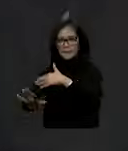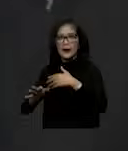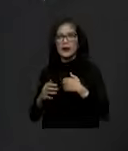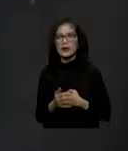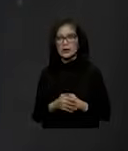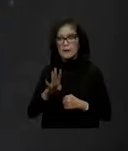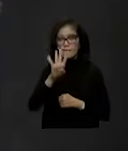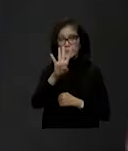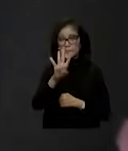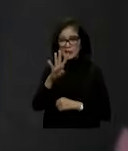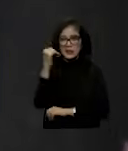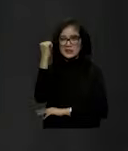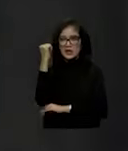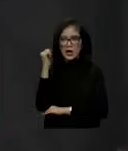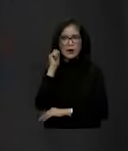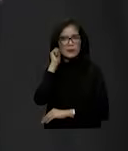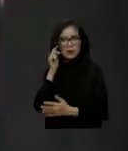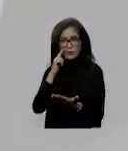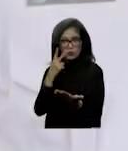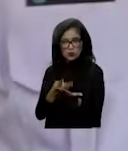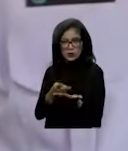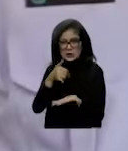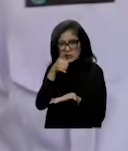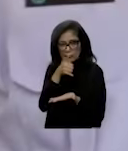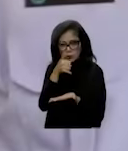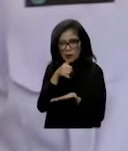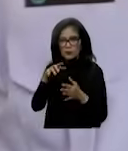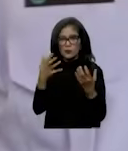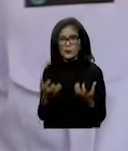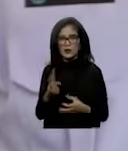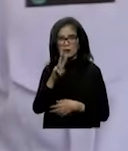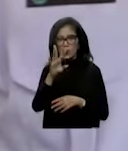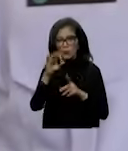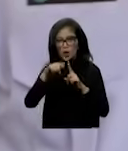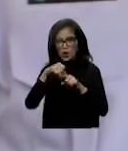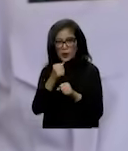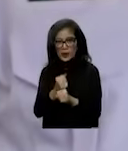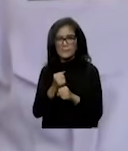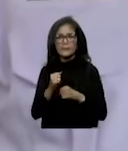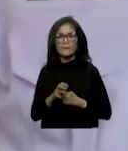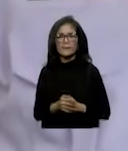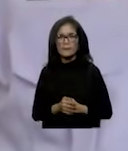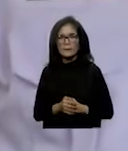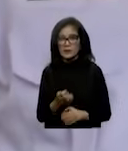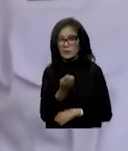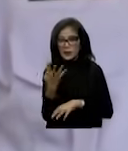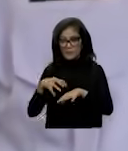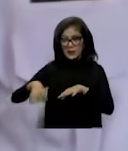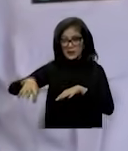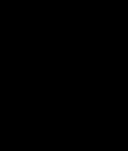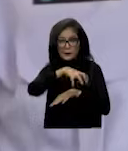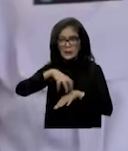bukti 20 kg sabu. Beberapa tempat di kawasan Kalipasir ini